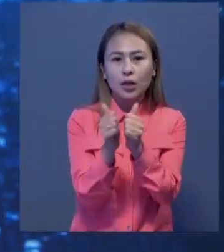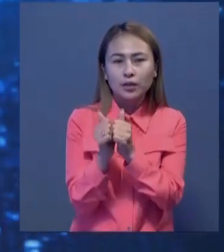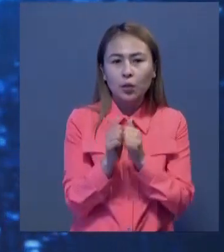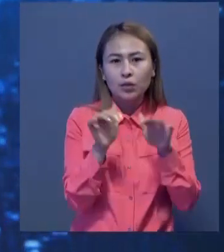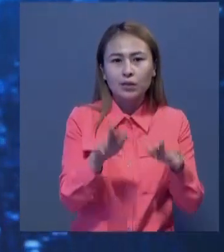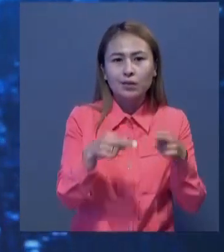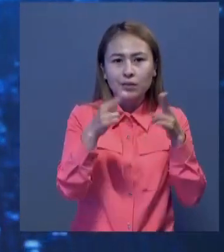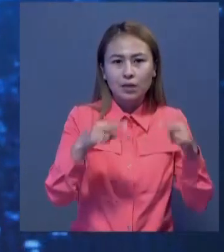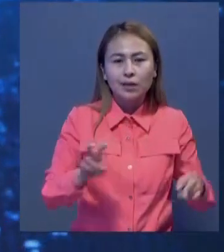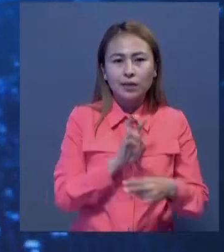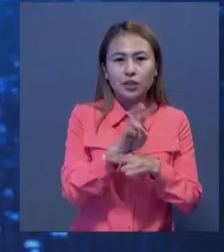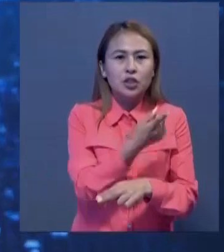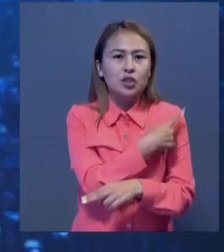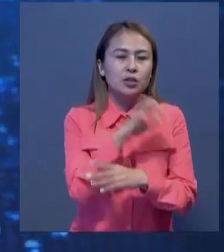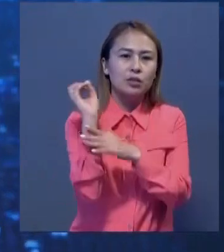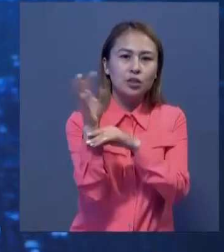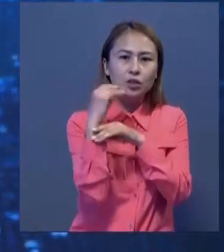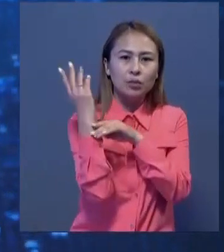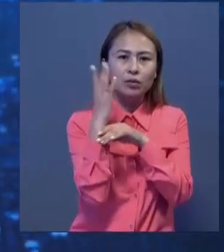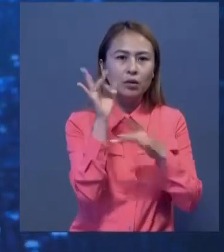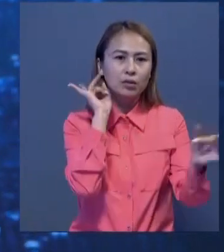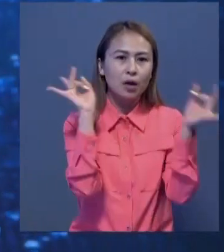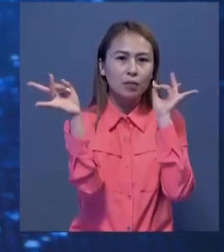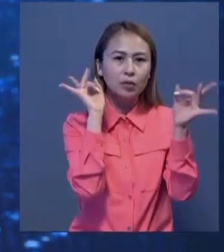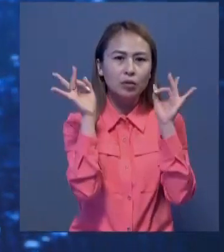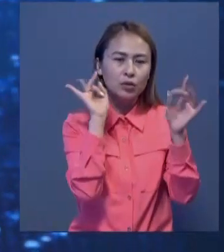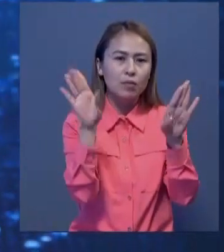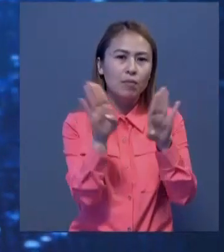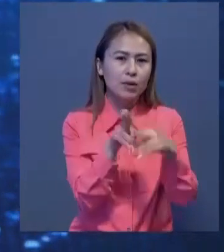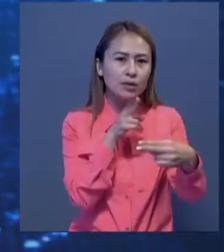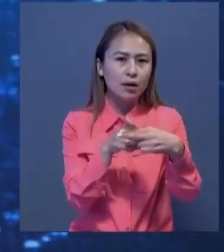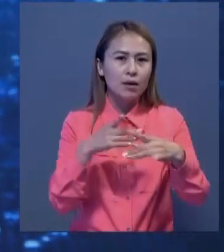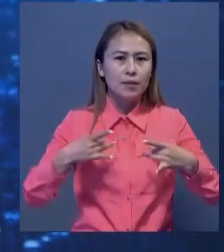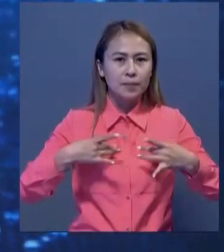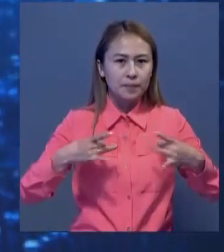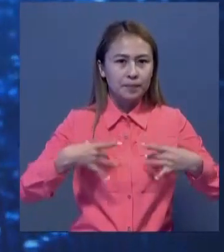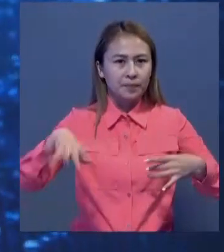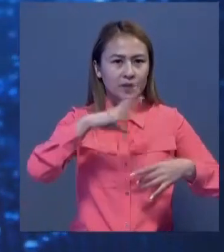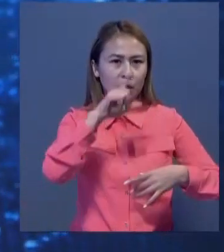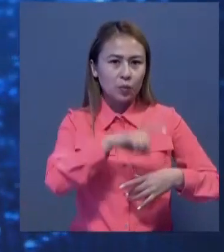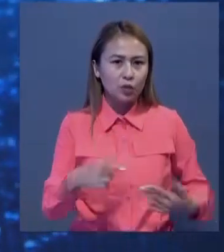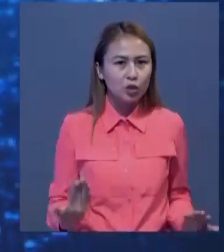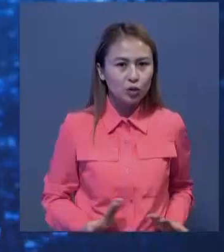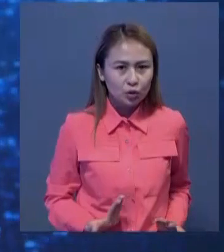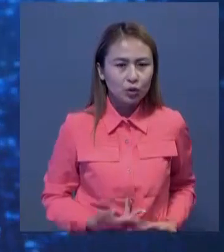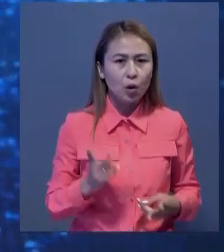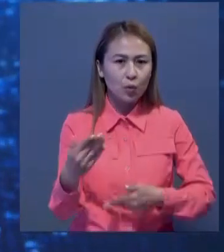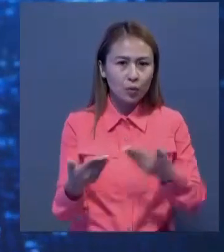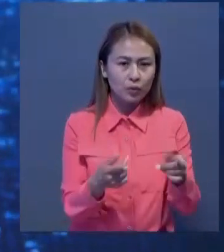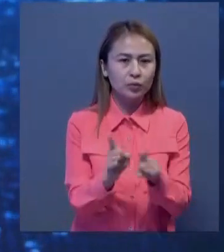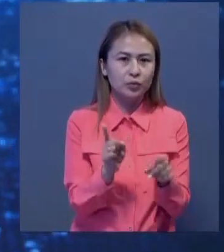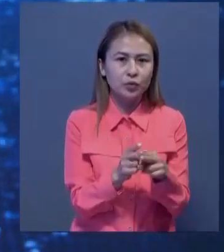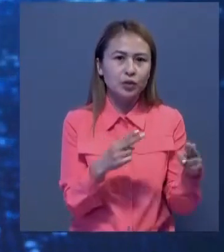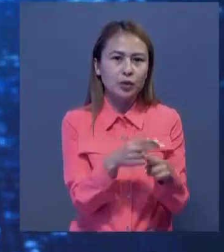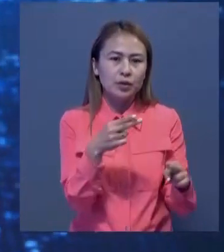үйлерінің жанында орналасқан нысанға келетін жедел жәрдем көлігінің дабыл құрылысы мазаны алады деп отыр. Тіпті жаяу жүргіншіге